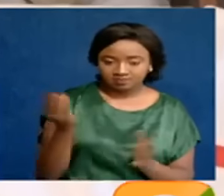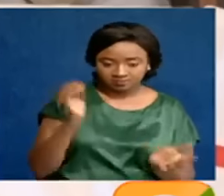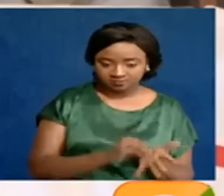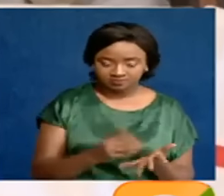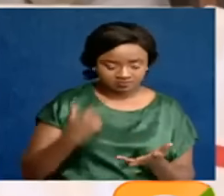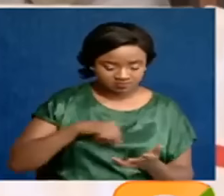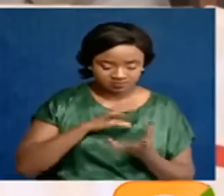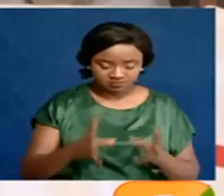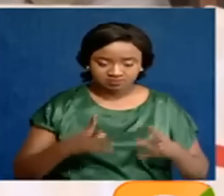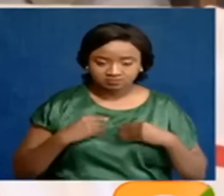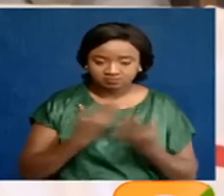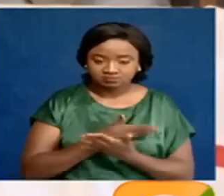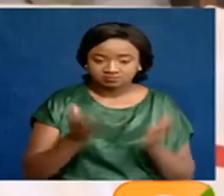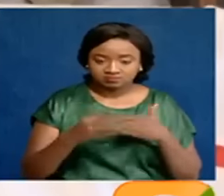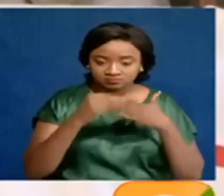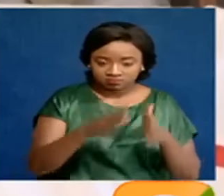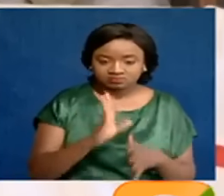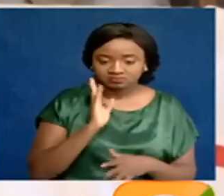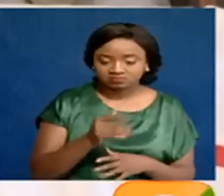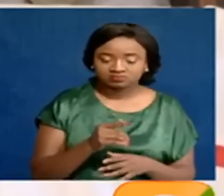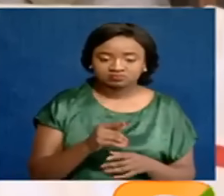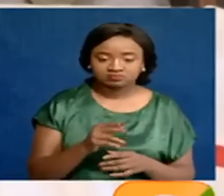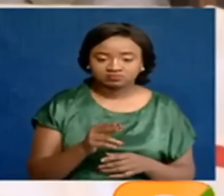and never again shall we ever gobble our vote.